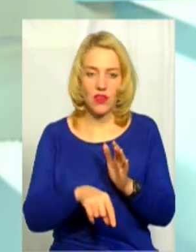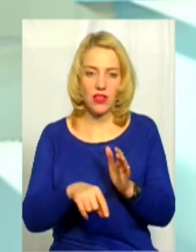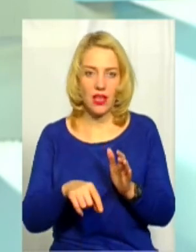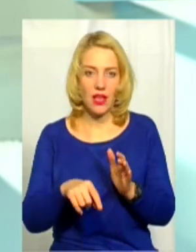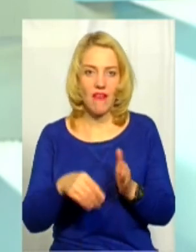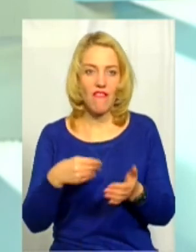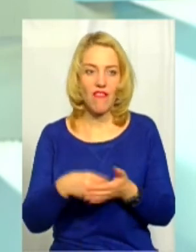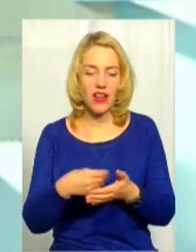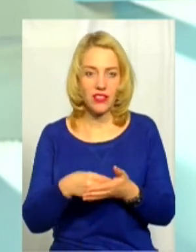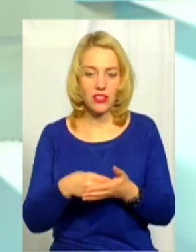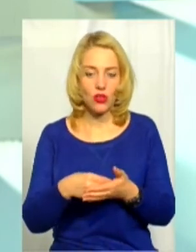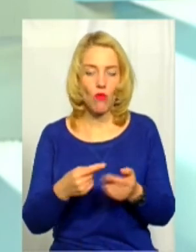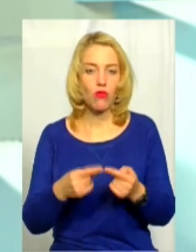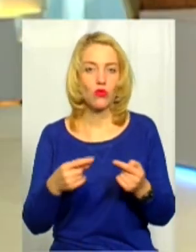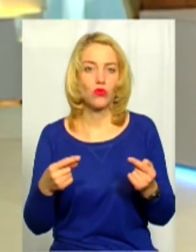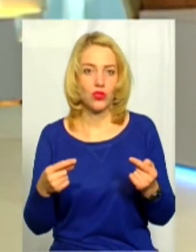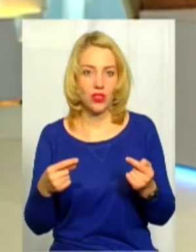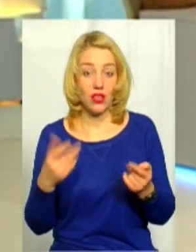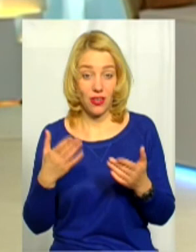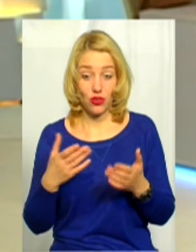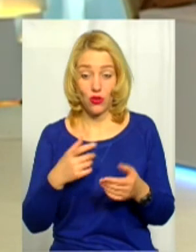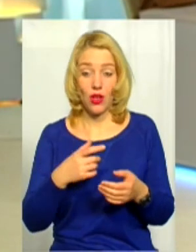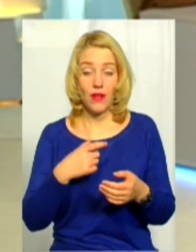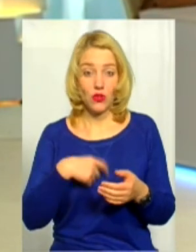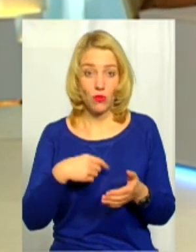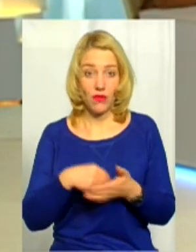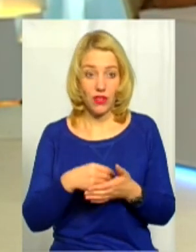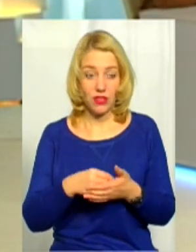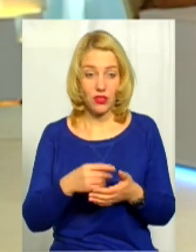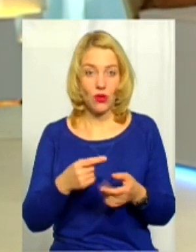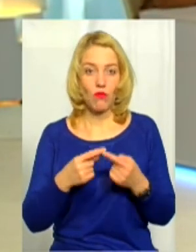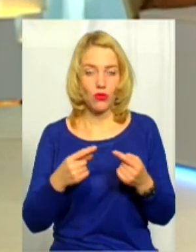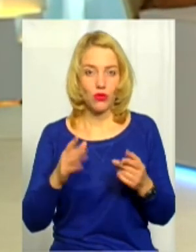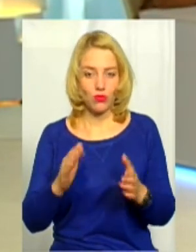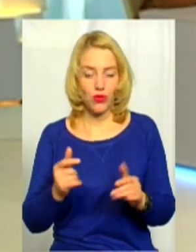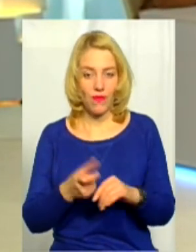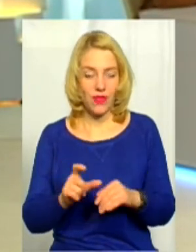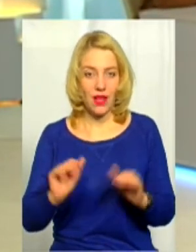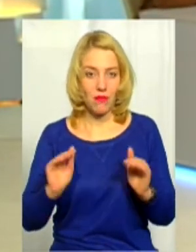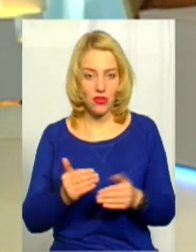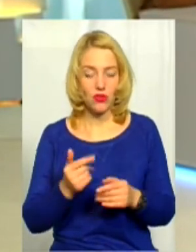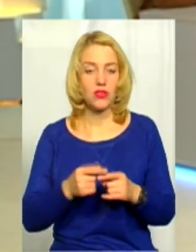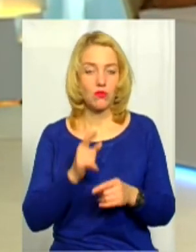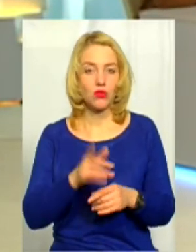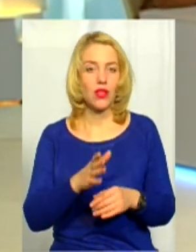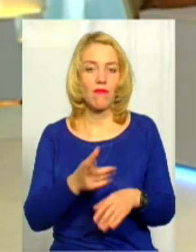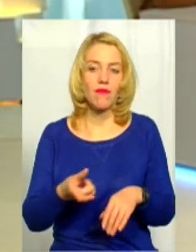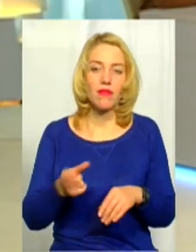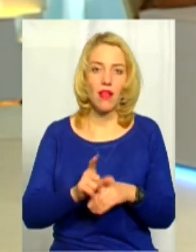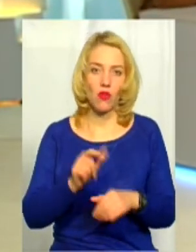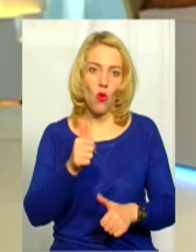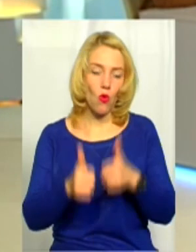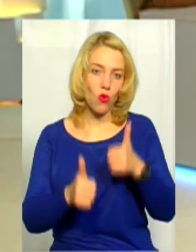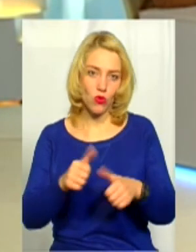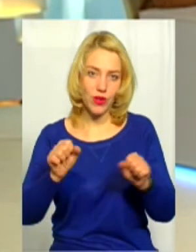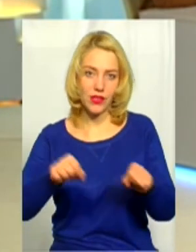Тому що якщо собі вартість тої чи іншої продукції буде найнижчою, значить він буде конкурентноздатнішим, значить він